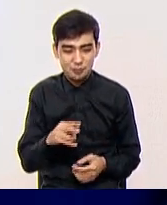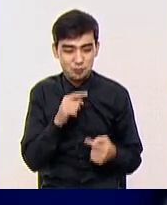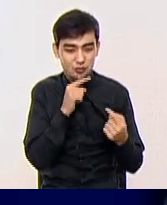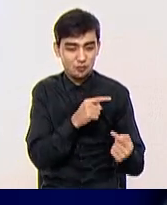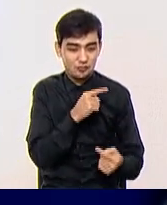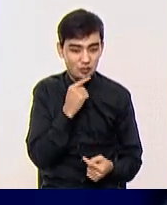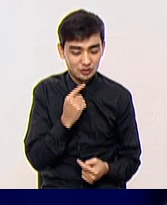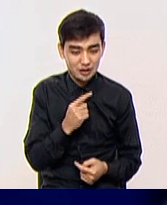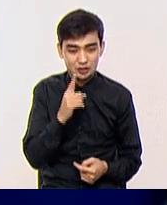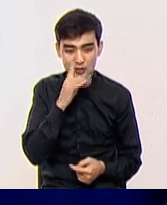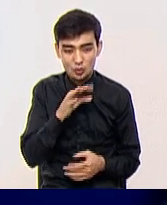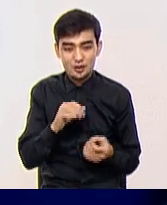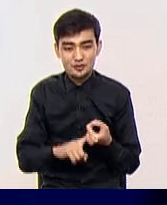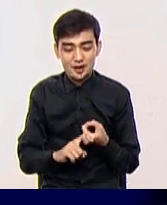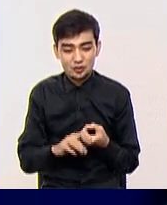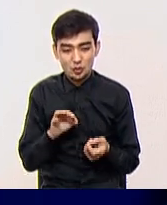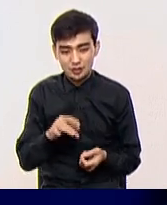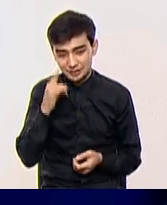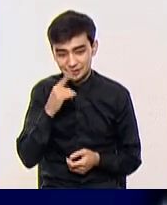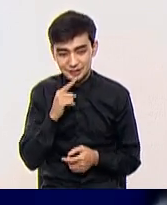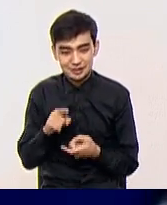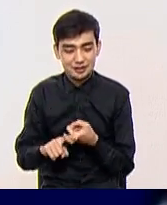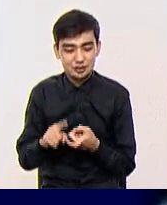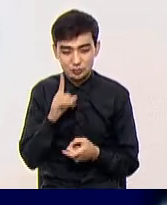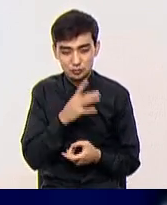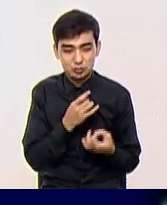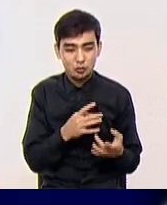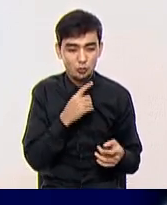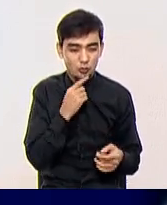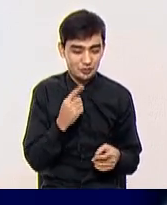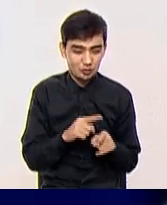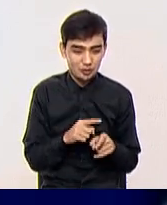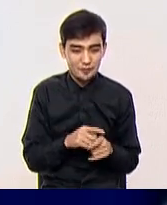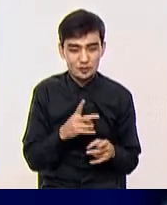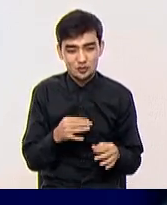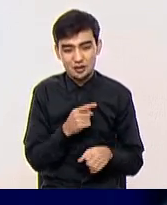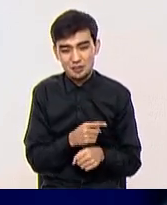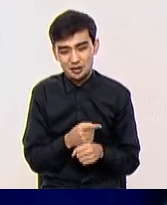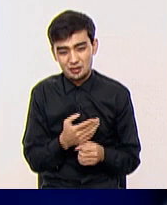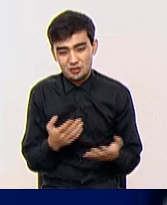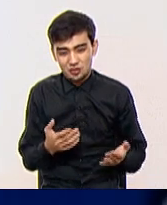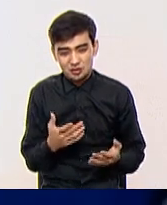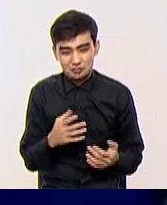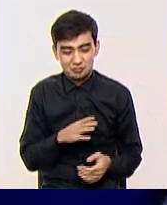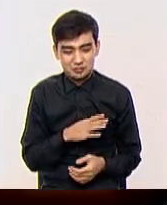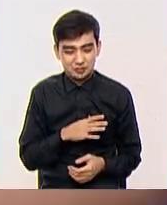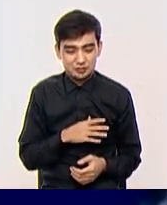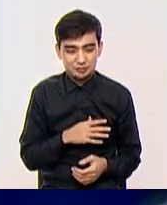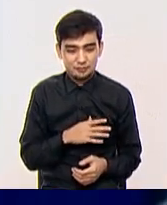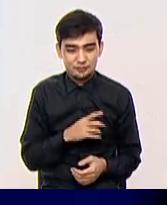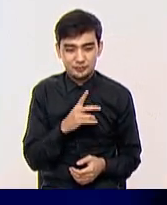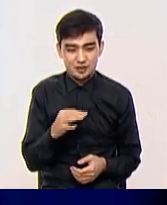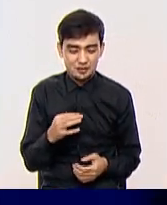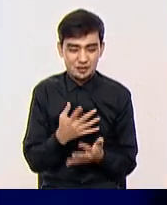не будут касаться в частности казахстана то есть если про какие-то запреты там на